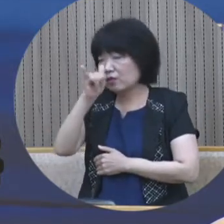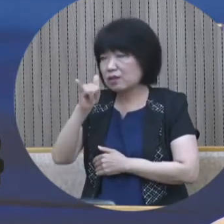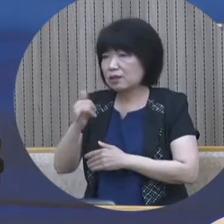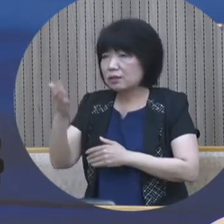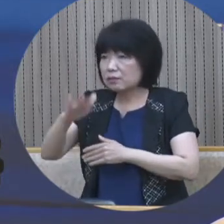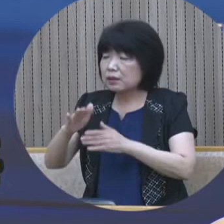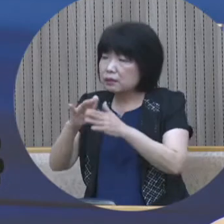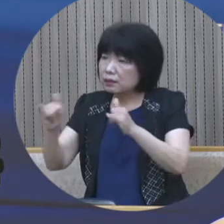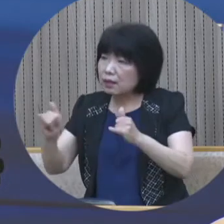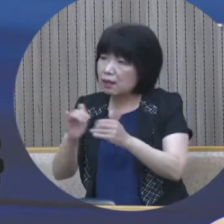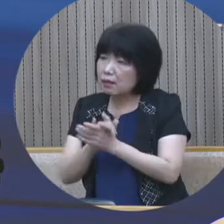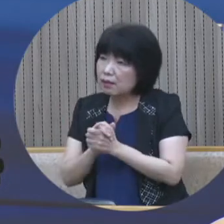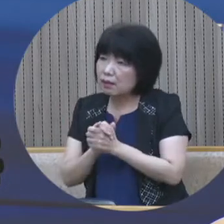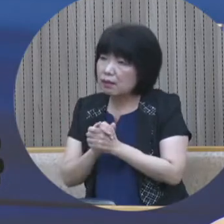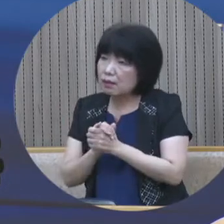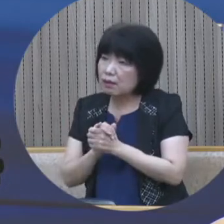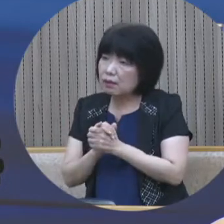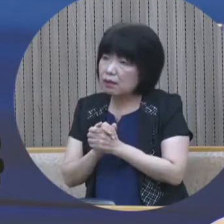그 사람이